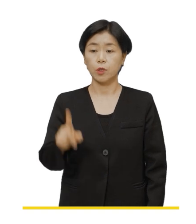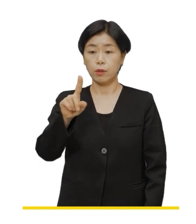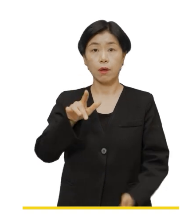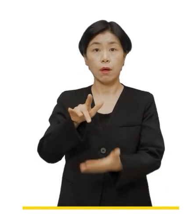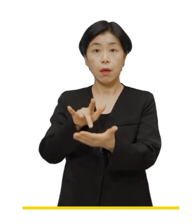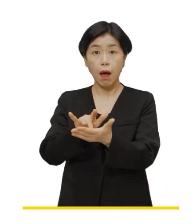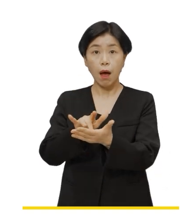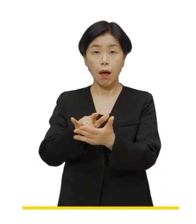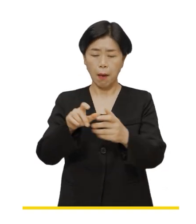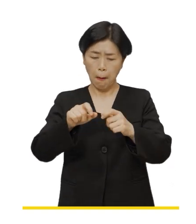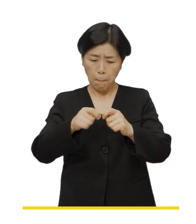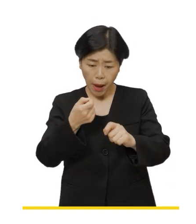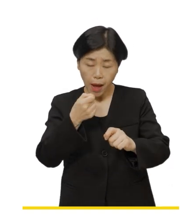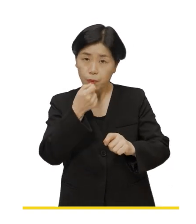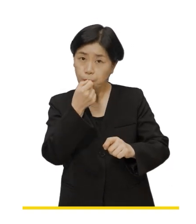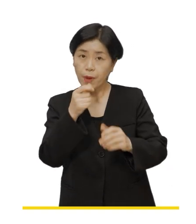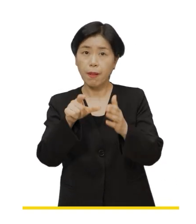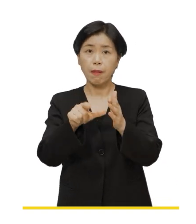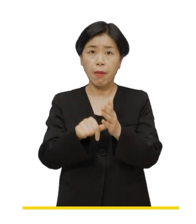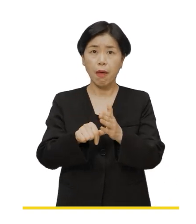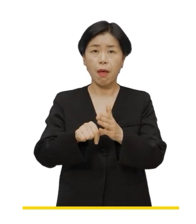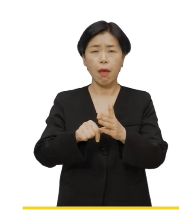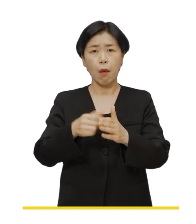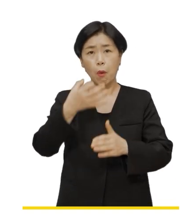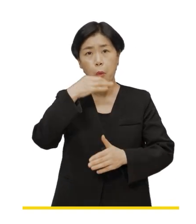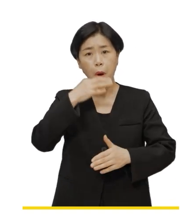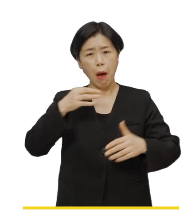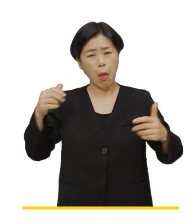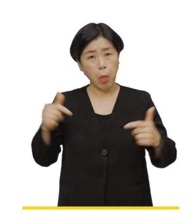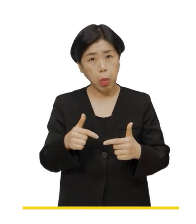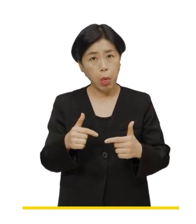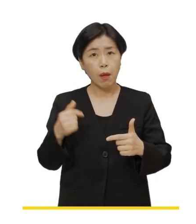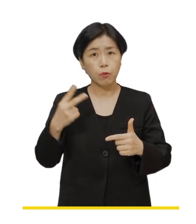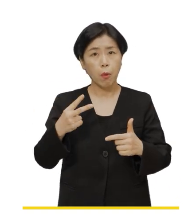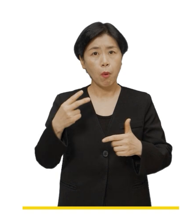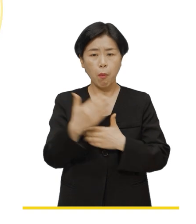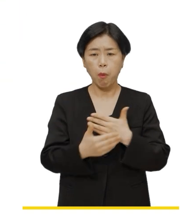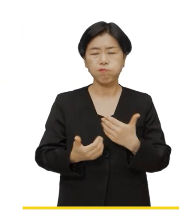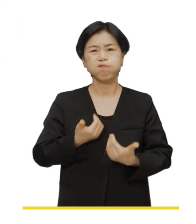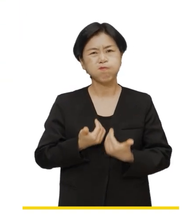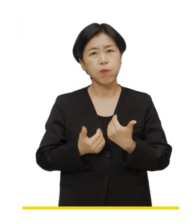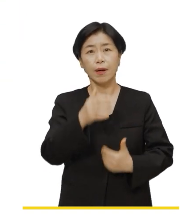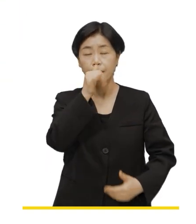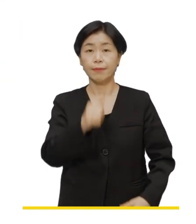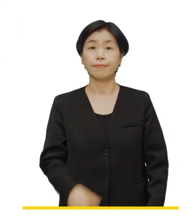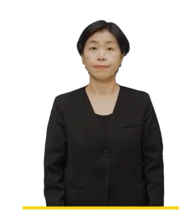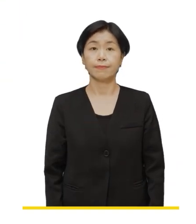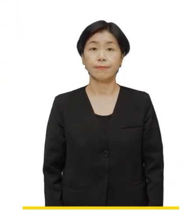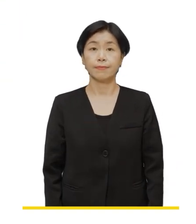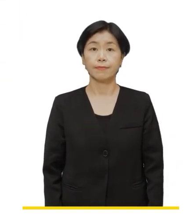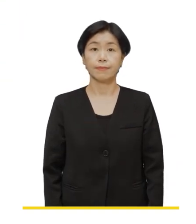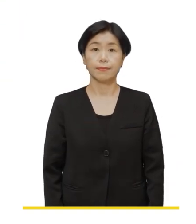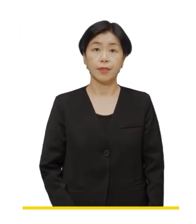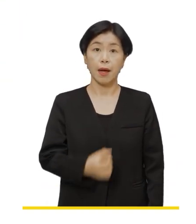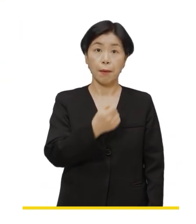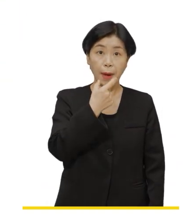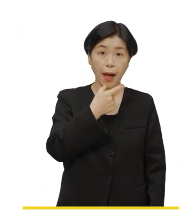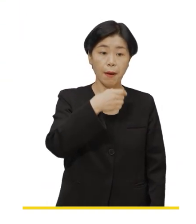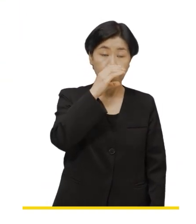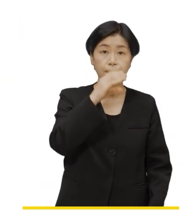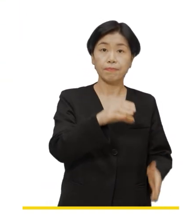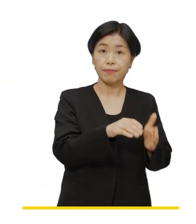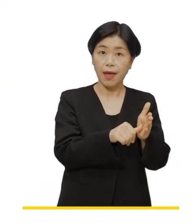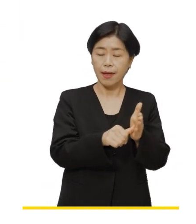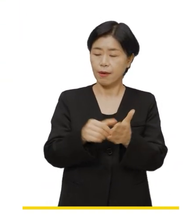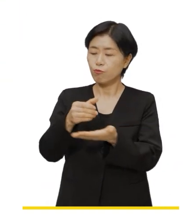약은 효과가 약해지거나 반대로 효과가 너무 세질 수 있어요. 의약품은 종이컵 1컵 정도의